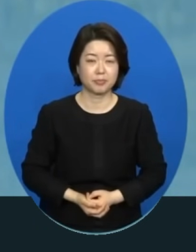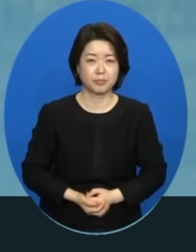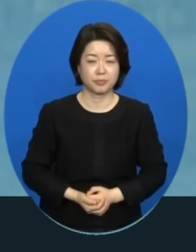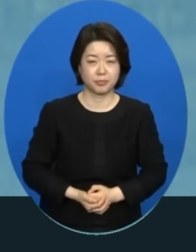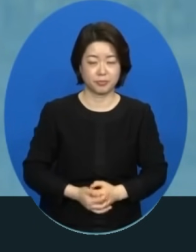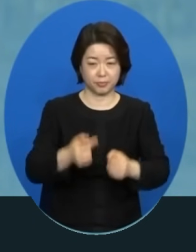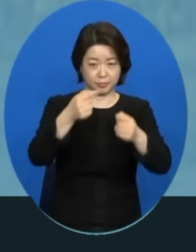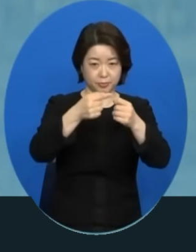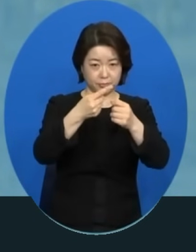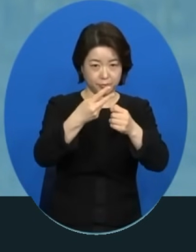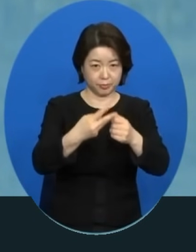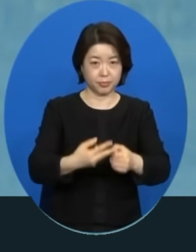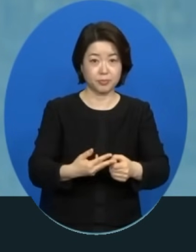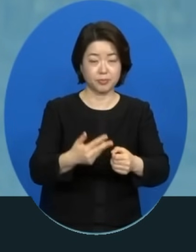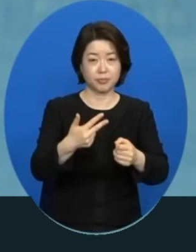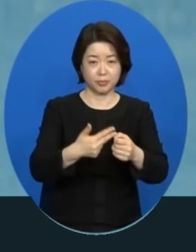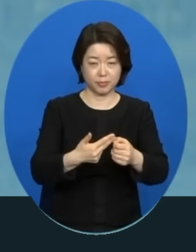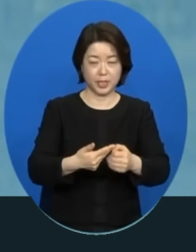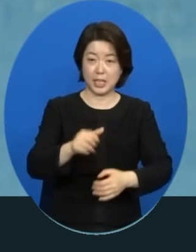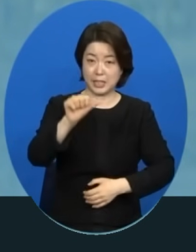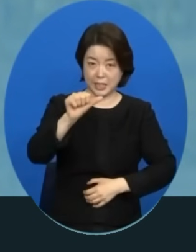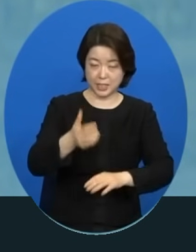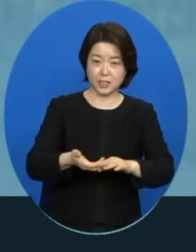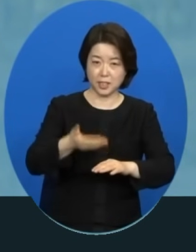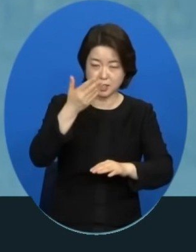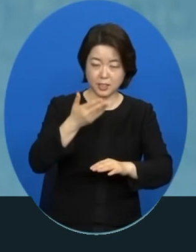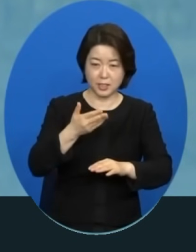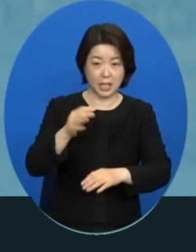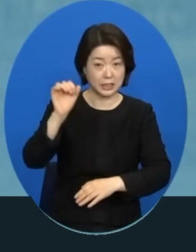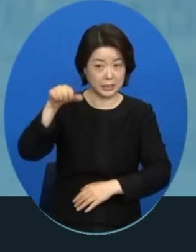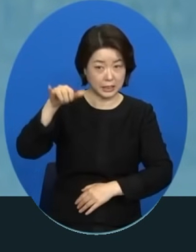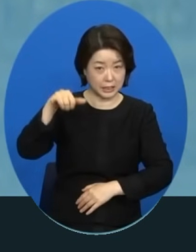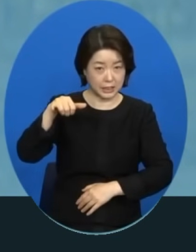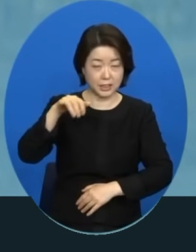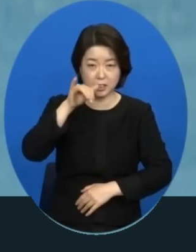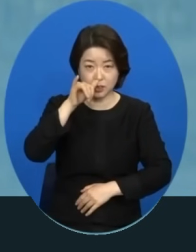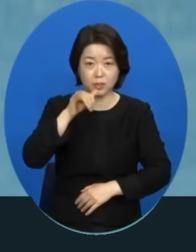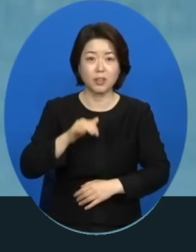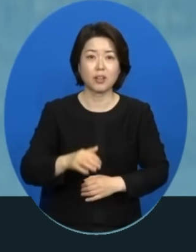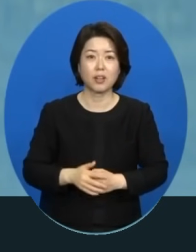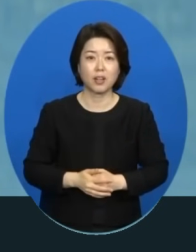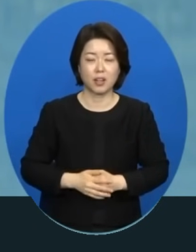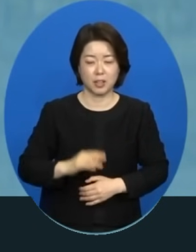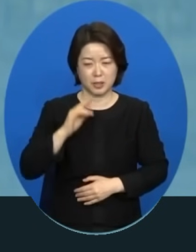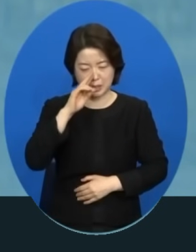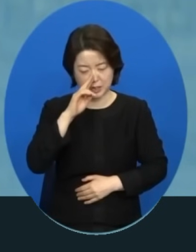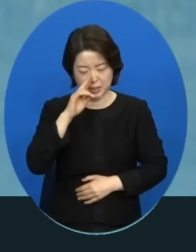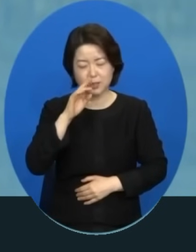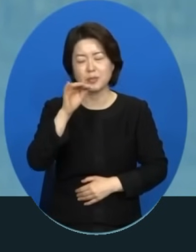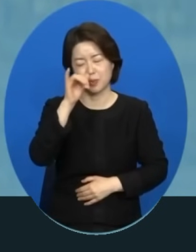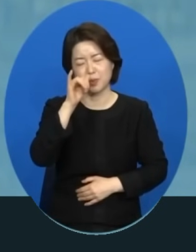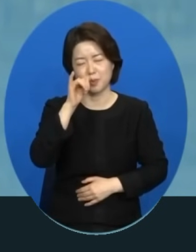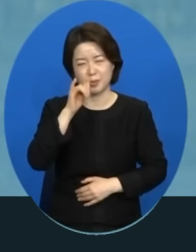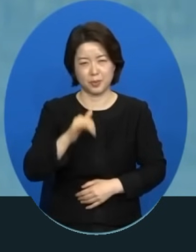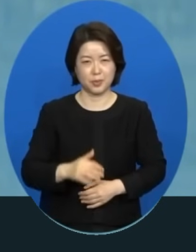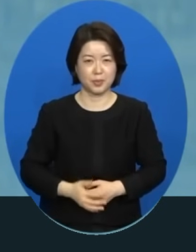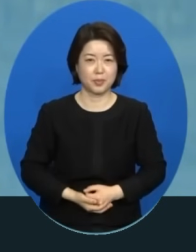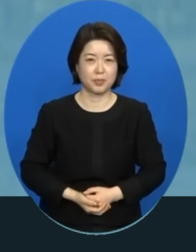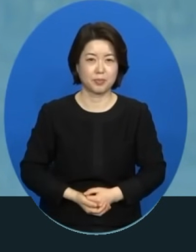여기에서 다섯 개 이상 예스가 나왔으면 시기심이 있는 것입니다.